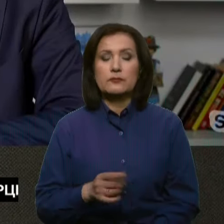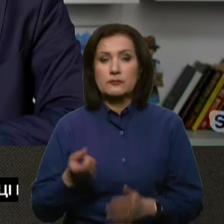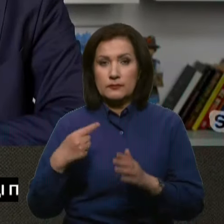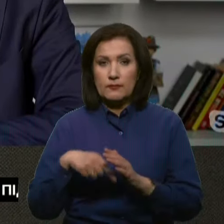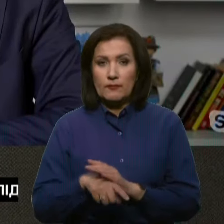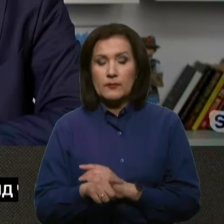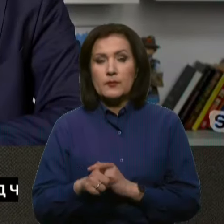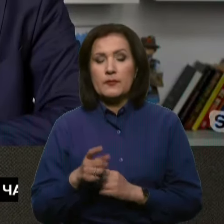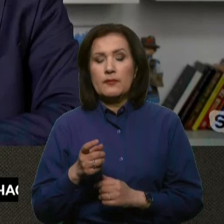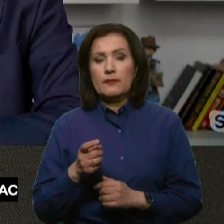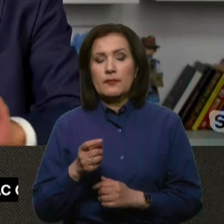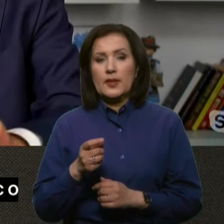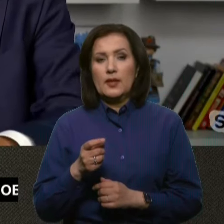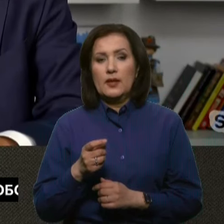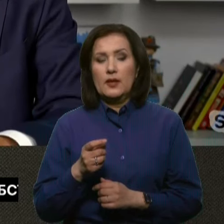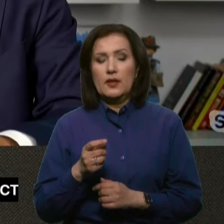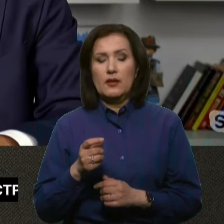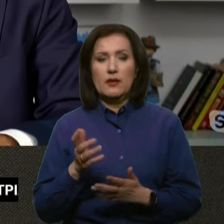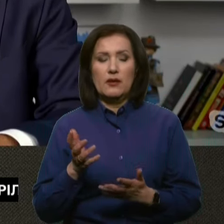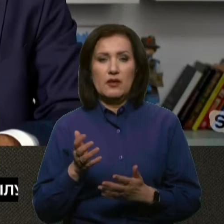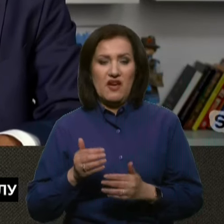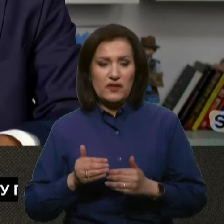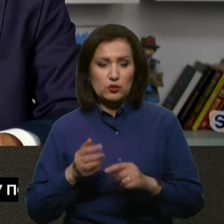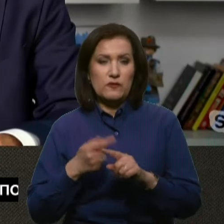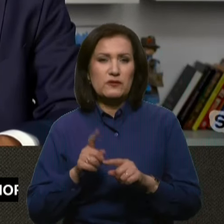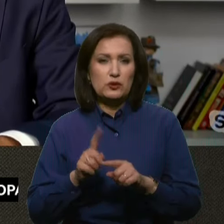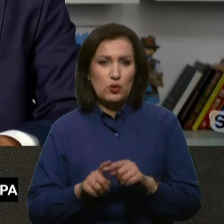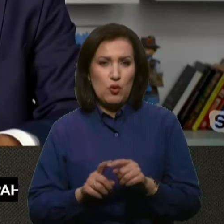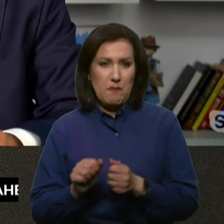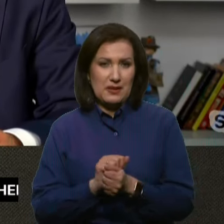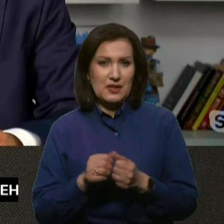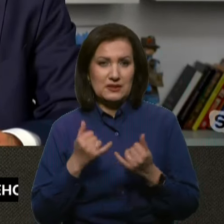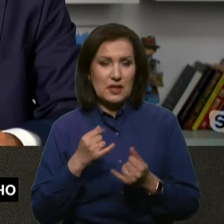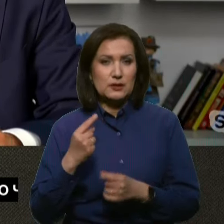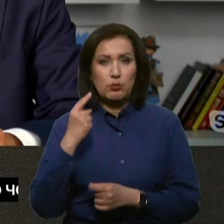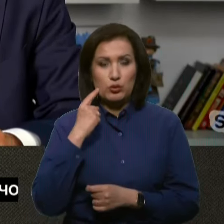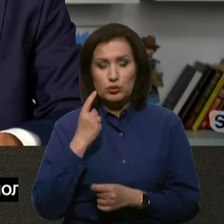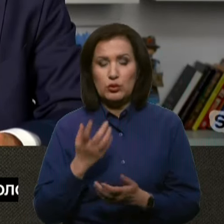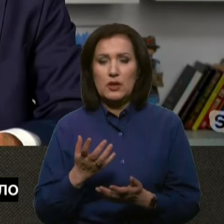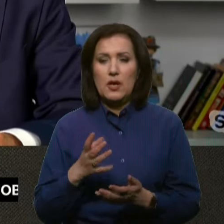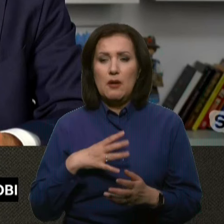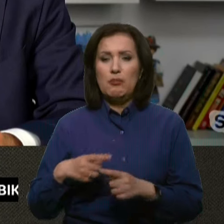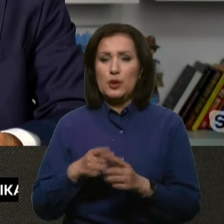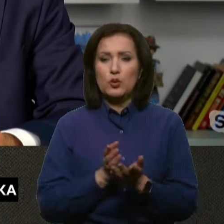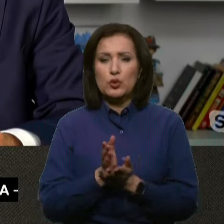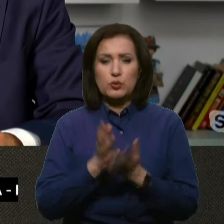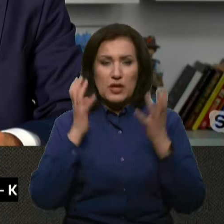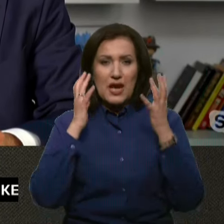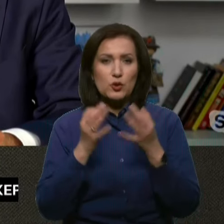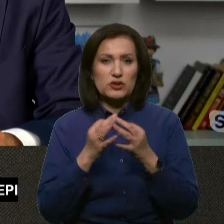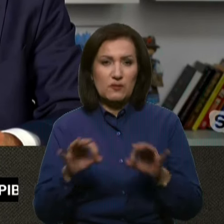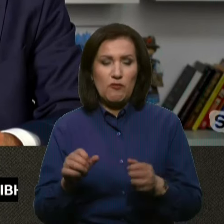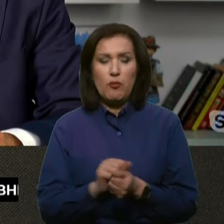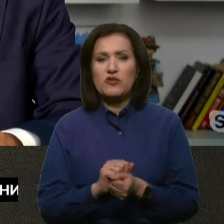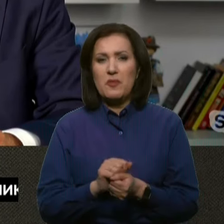Отже, пане Павле, от відштовхуючись від цього матеріалу, який ми зараз почули, от, до речі, білоруська служба Радіо Свобода